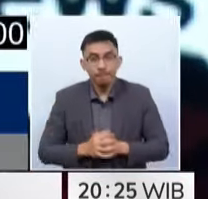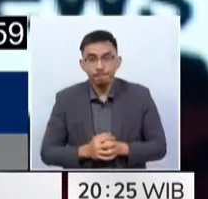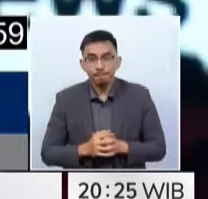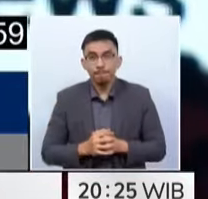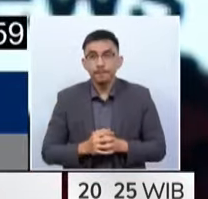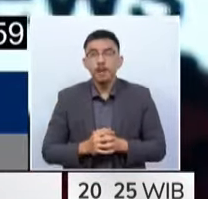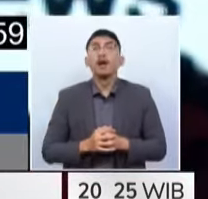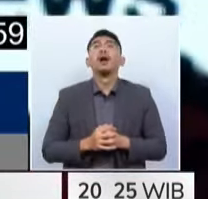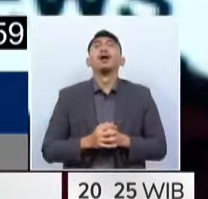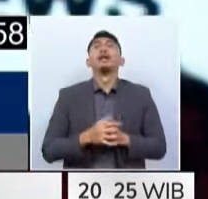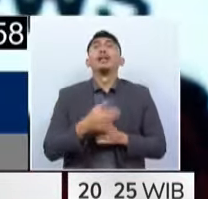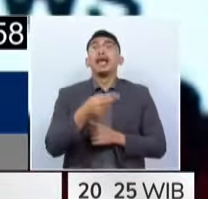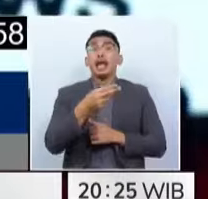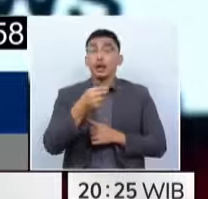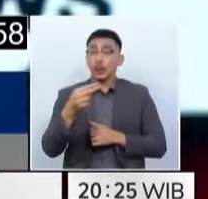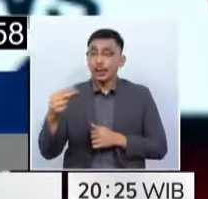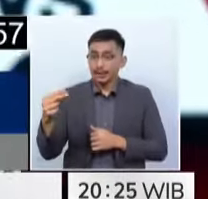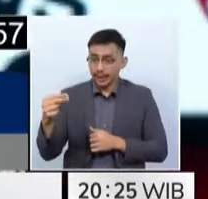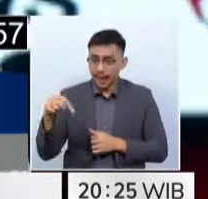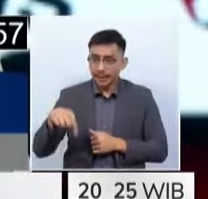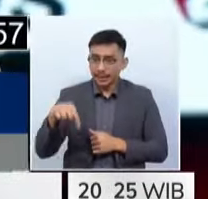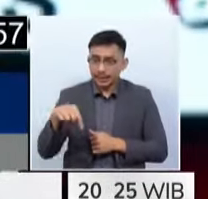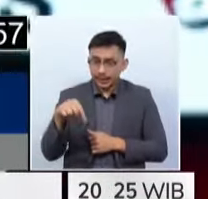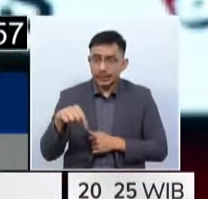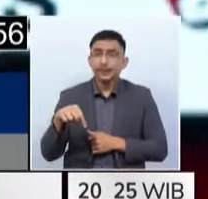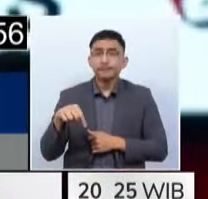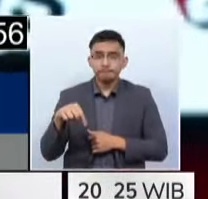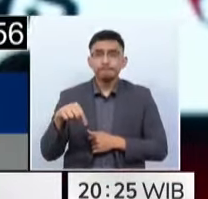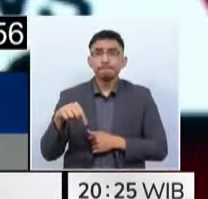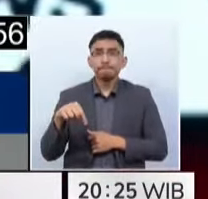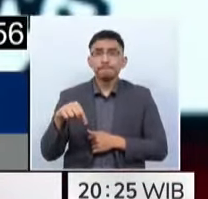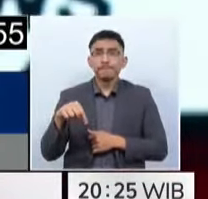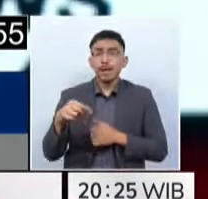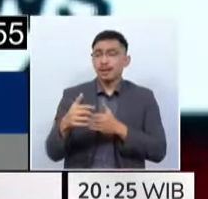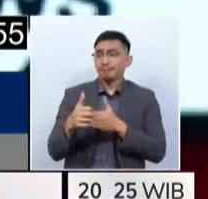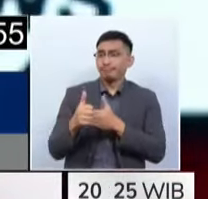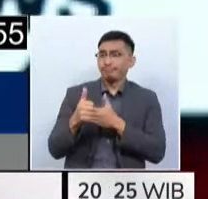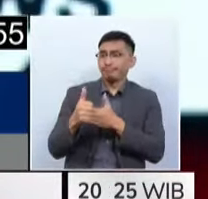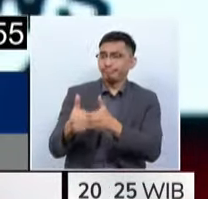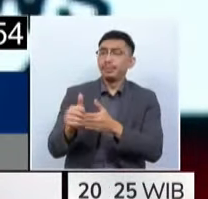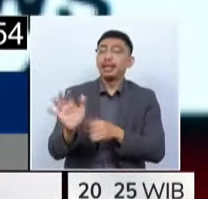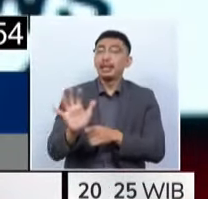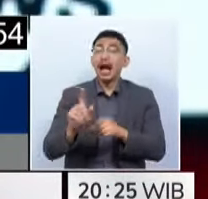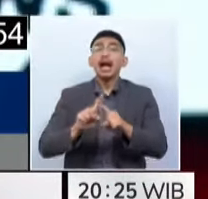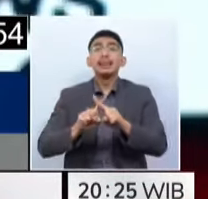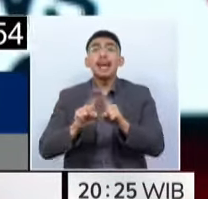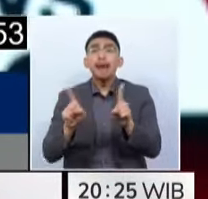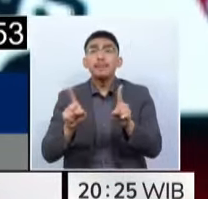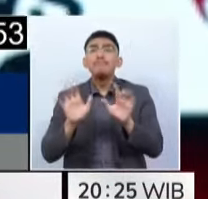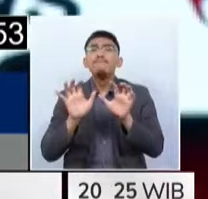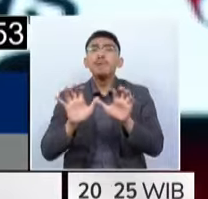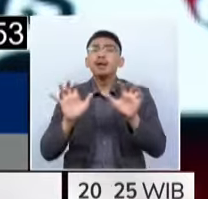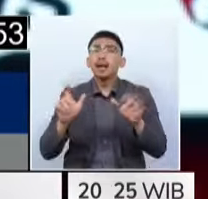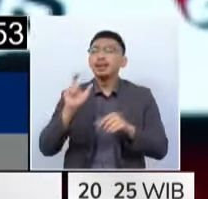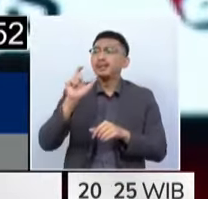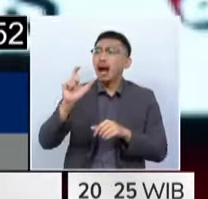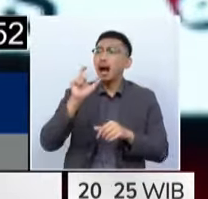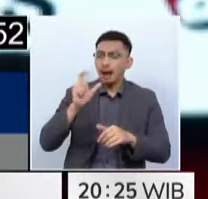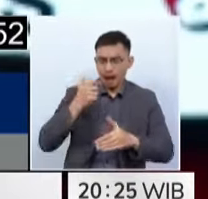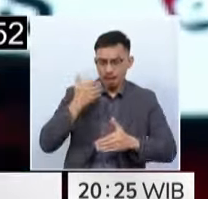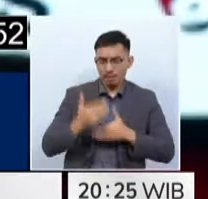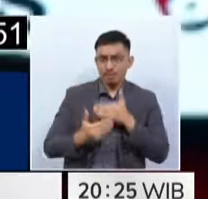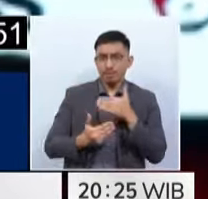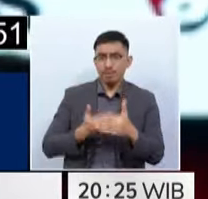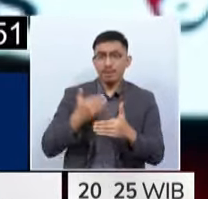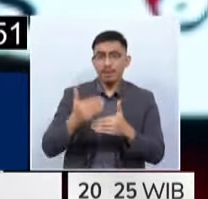klaimen Jadi sebenarnya kita punya banyak langkah untuk bisa kita lakukan yang pertama adalah kita